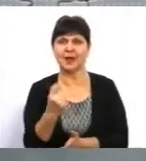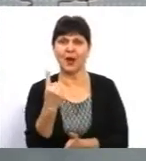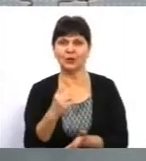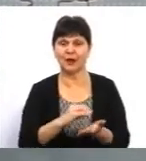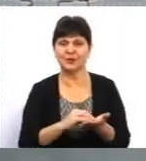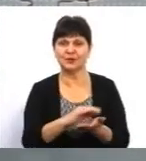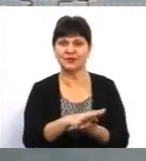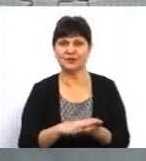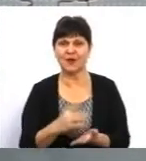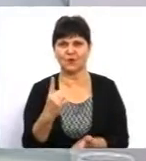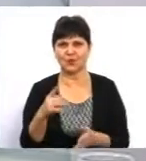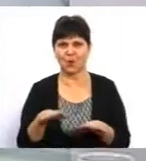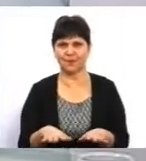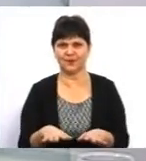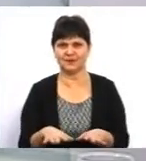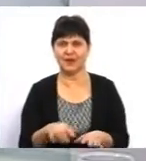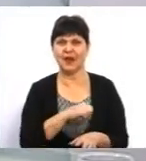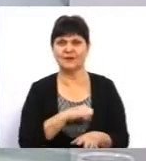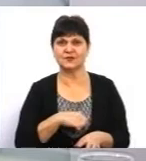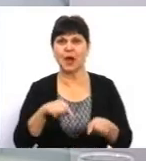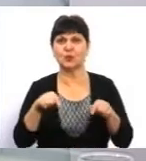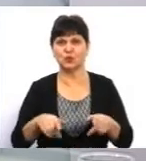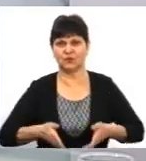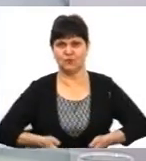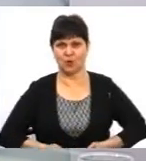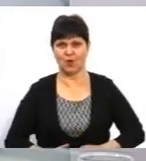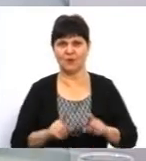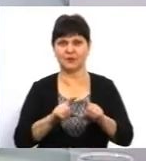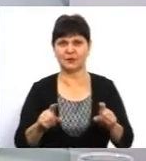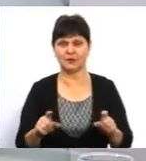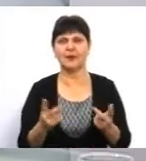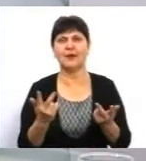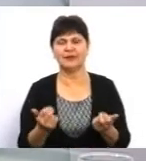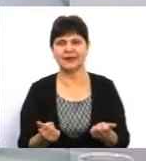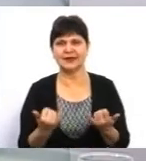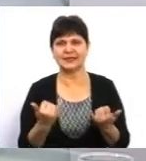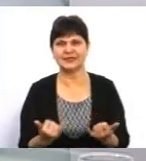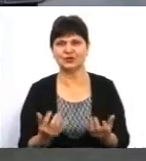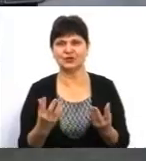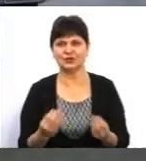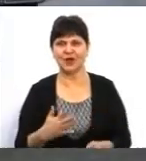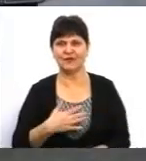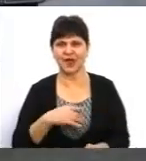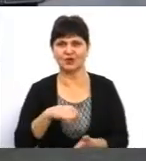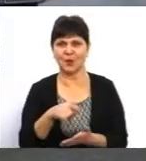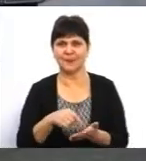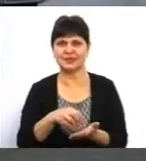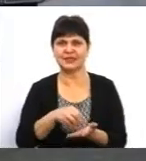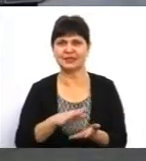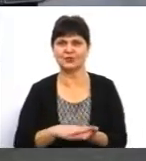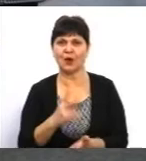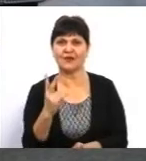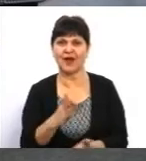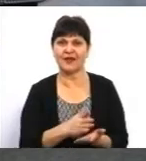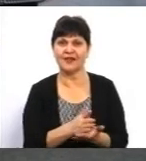одному місці. В самому пологовому, так розумію, безпосередньо? Так, на сьогоднішній день в нашому місті тестуються два напрямки.